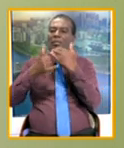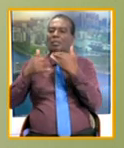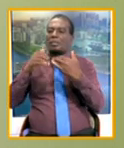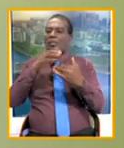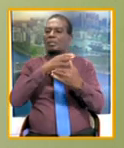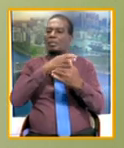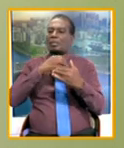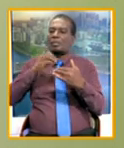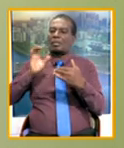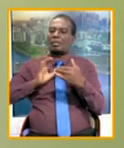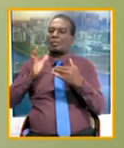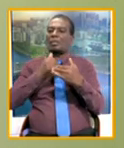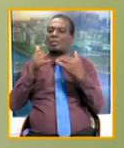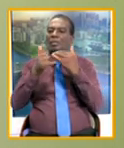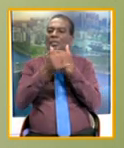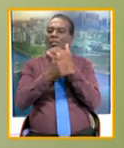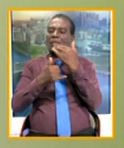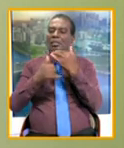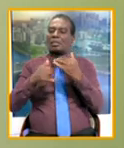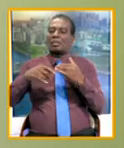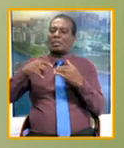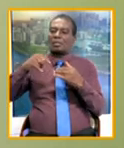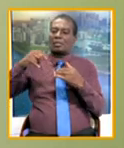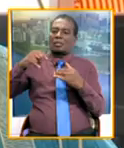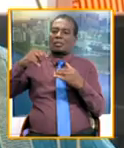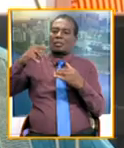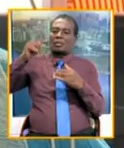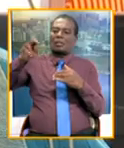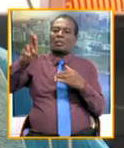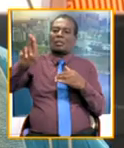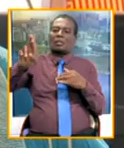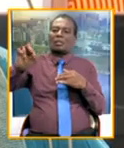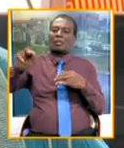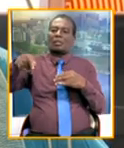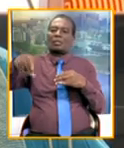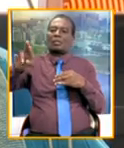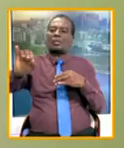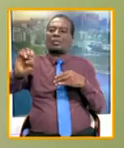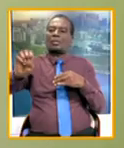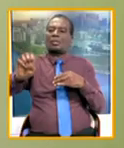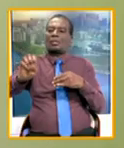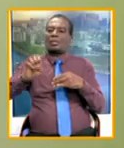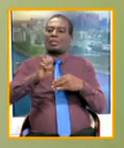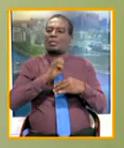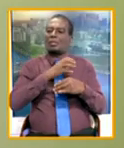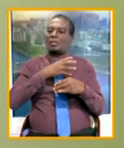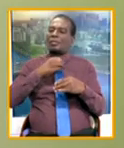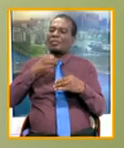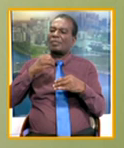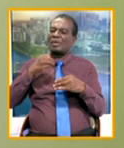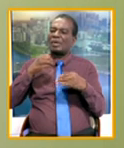veux parler essentiellement de la Turquie, pour lesquels il y a 3 décrets qui ont été